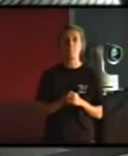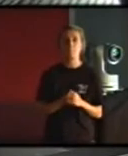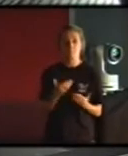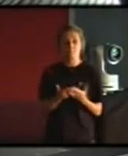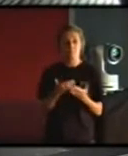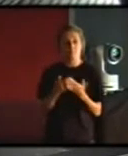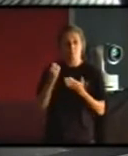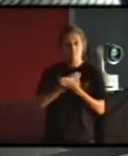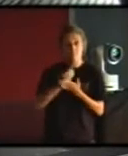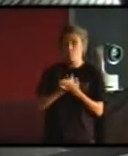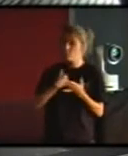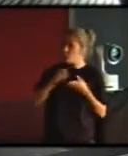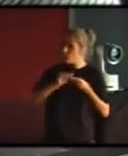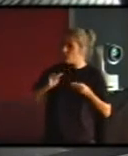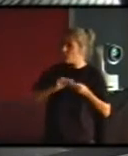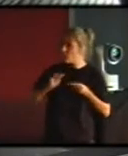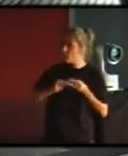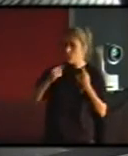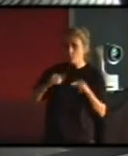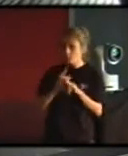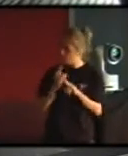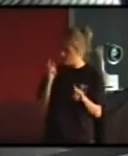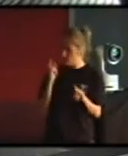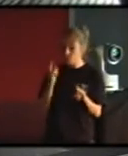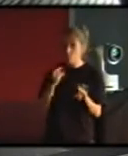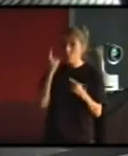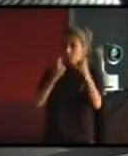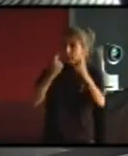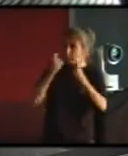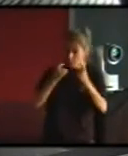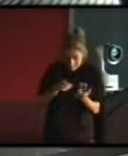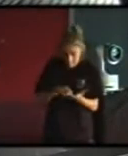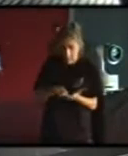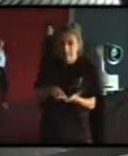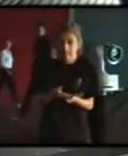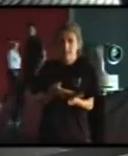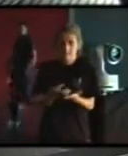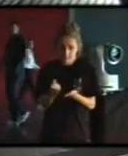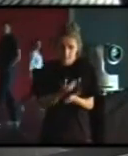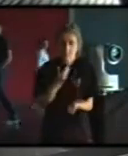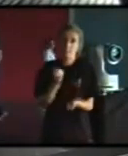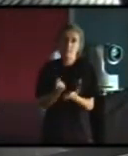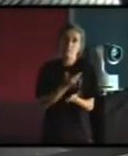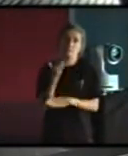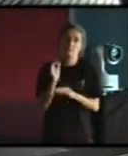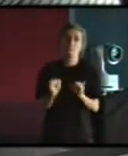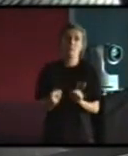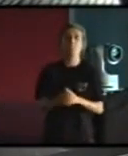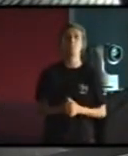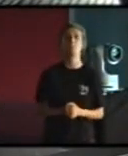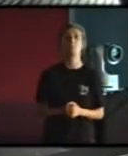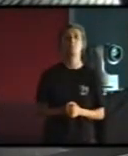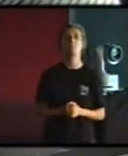des réponses à des questions que personne n'a encore posées, parce qu'on peut y trouver peut-être d'autres informations.